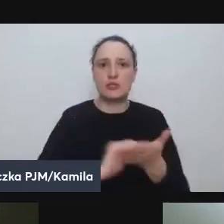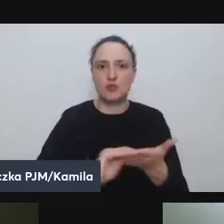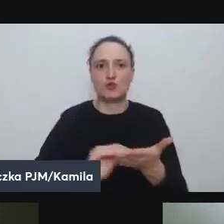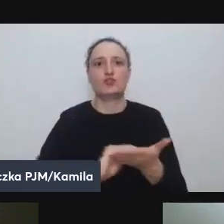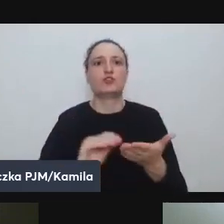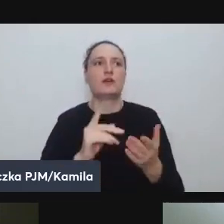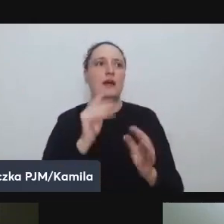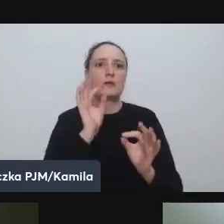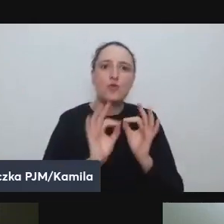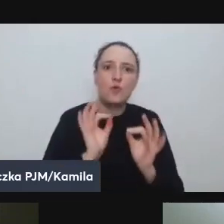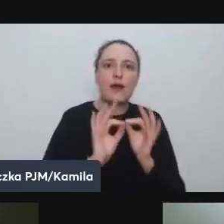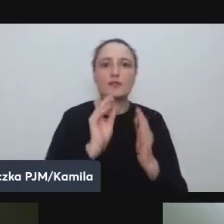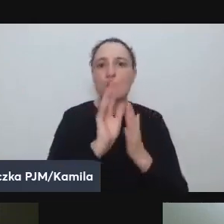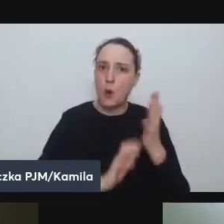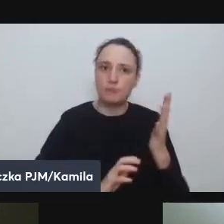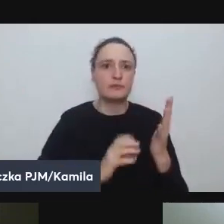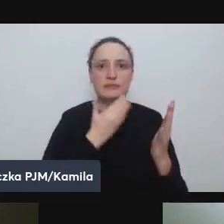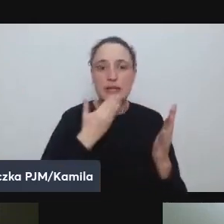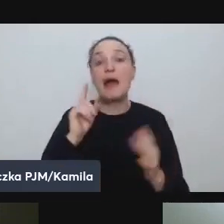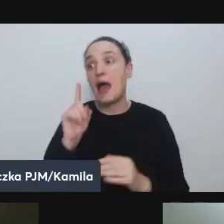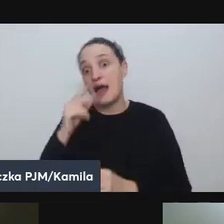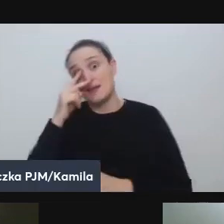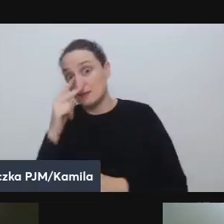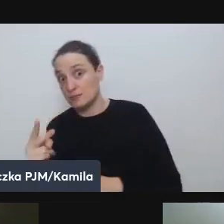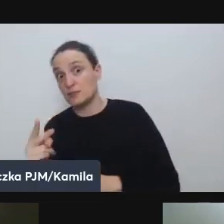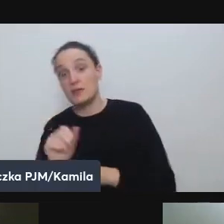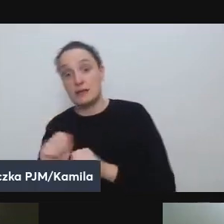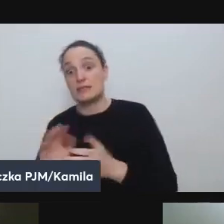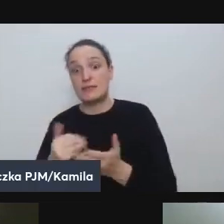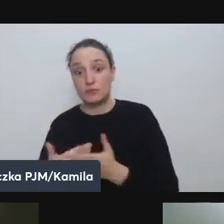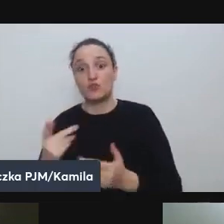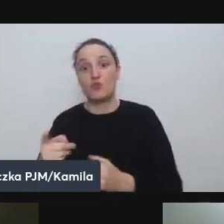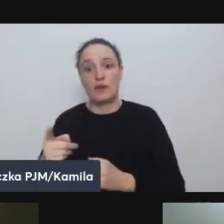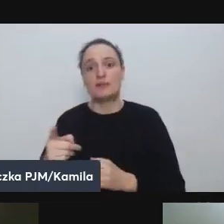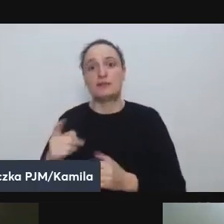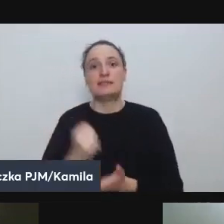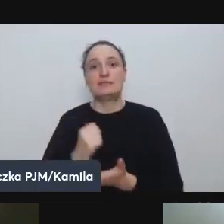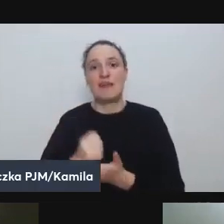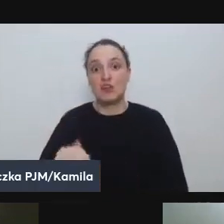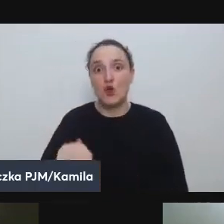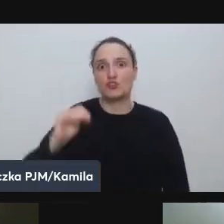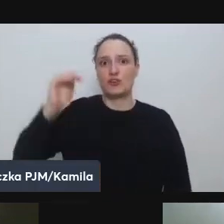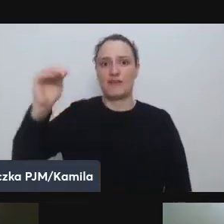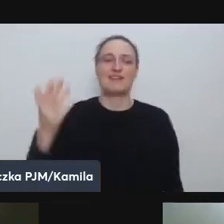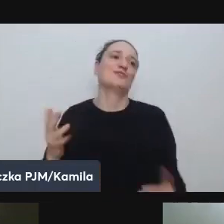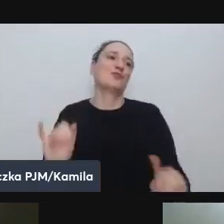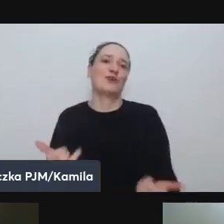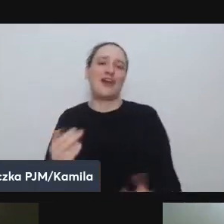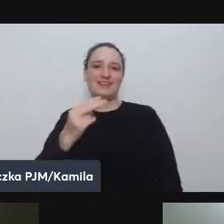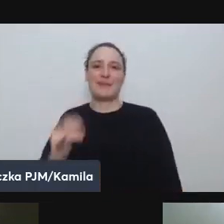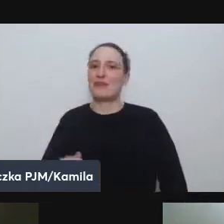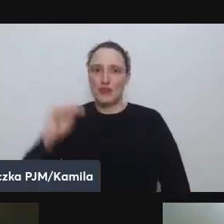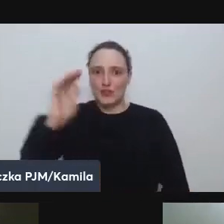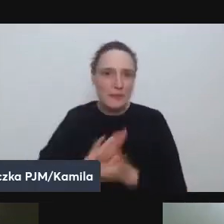cyklu, ale na przykład no, staram się widzieć, że został punkt o dojrzewaniu. No i nie wyobrażam sobie opowiedzieć porządnie o dojrzewaniu bez mówienia